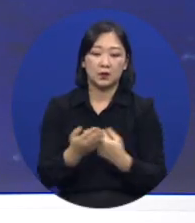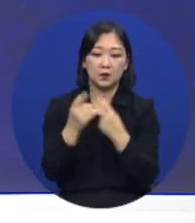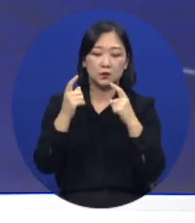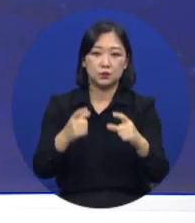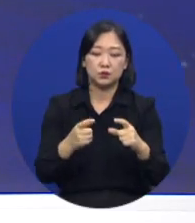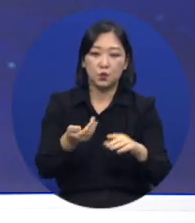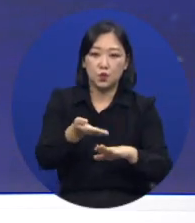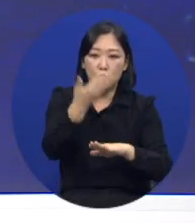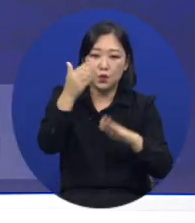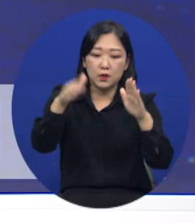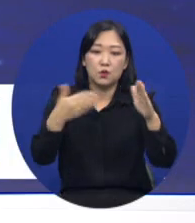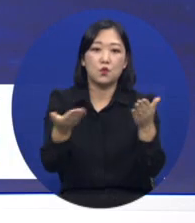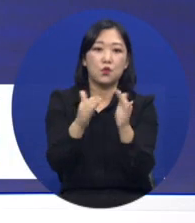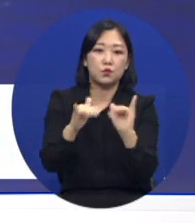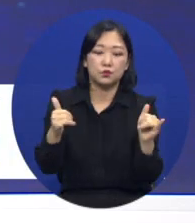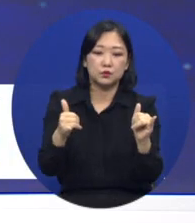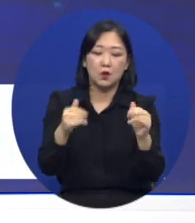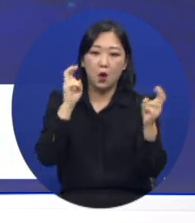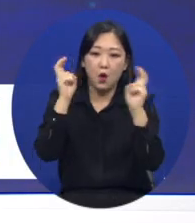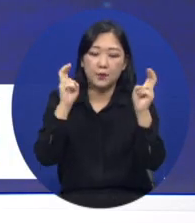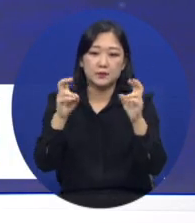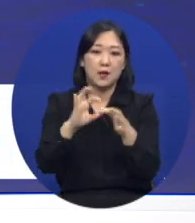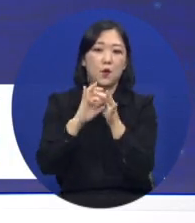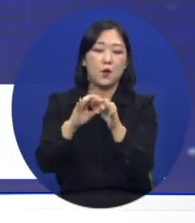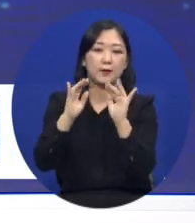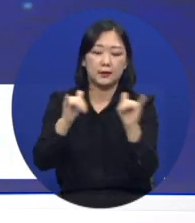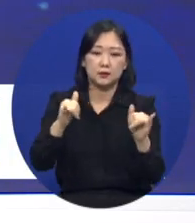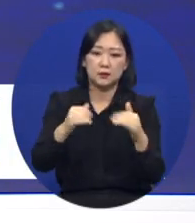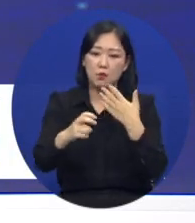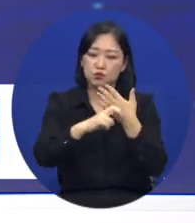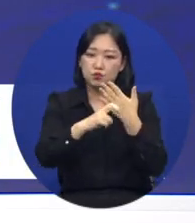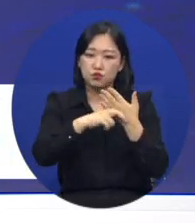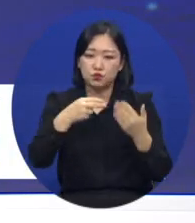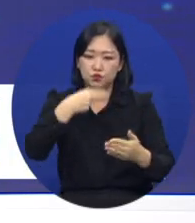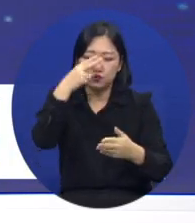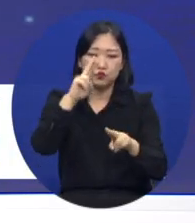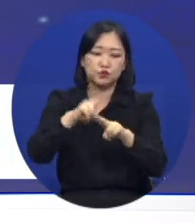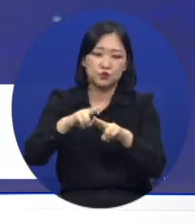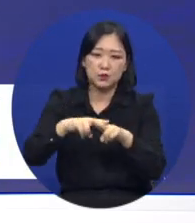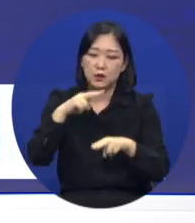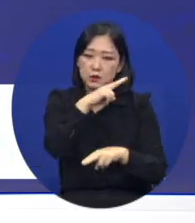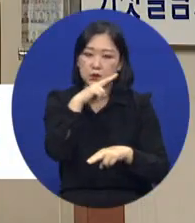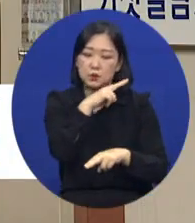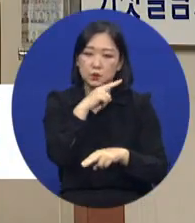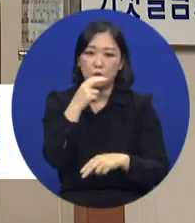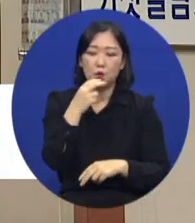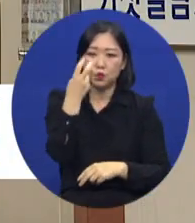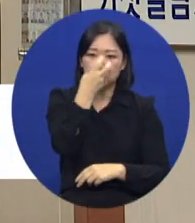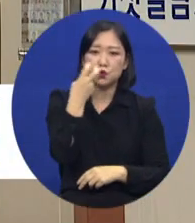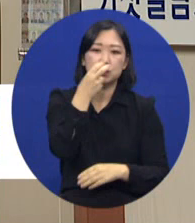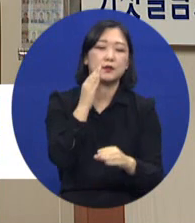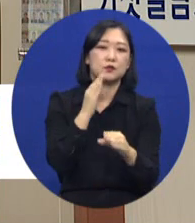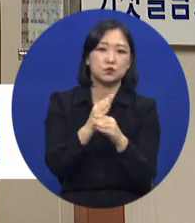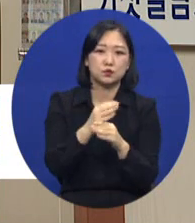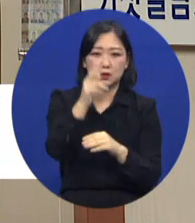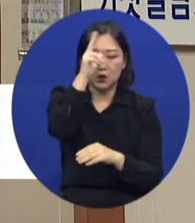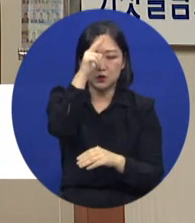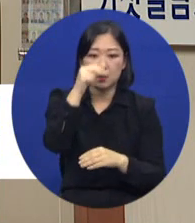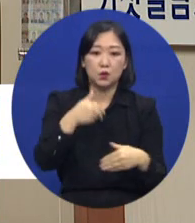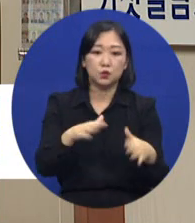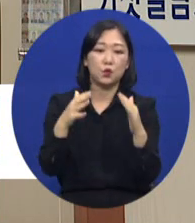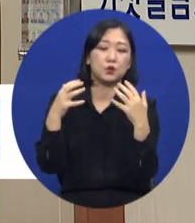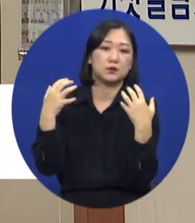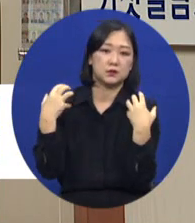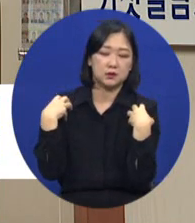제주도 고위 공무원과 업체 관계자들이 부적절한 술자리를 가졌다는 의혹을 수사하고 있는 경찰이 제주도청의